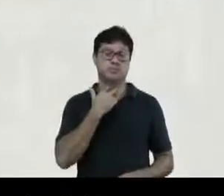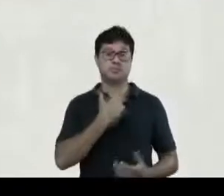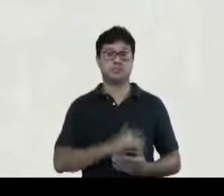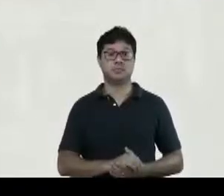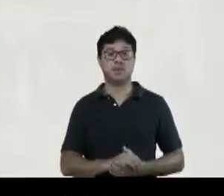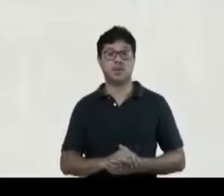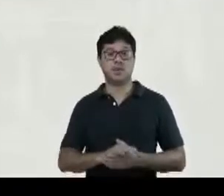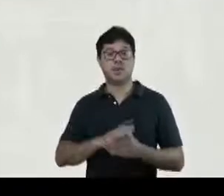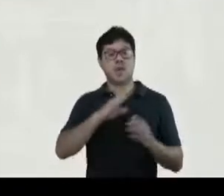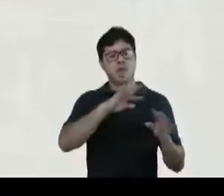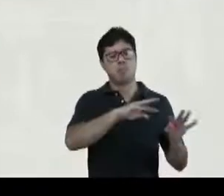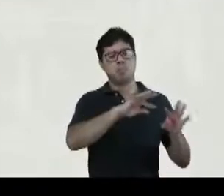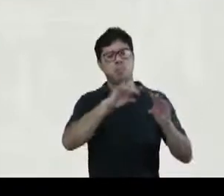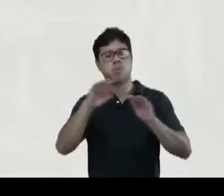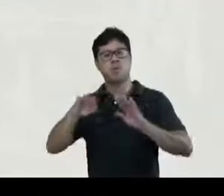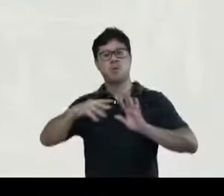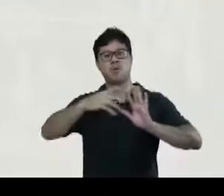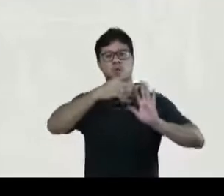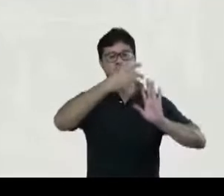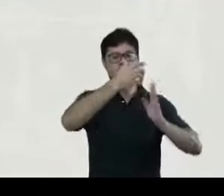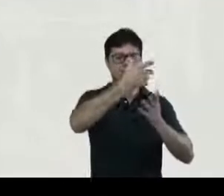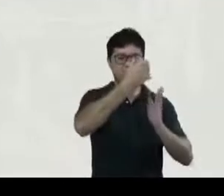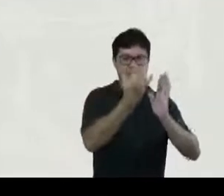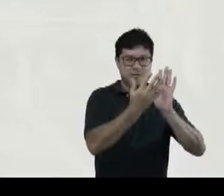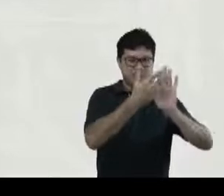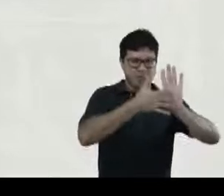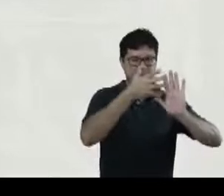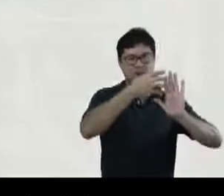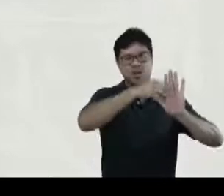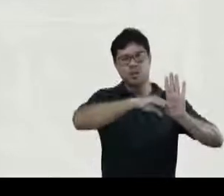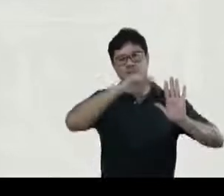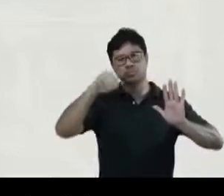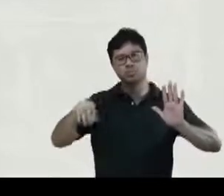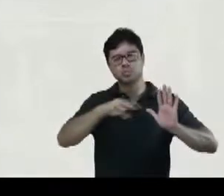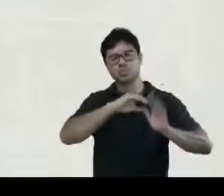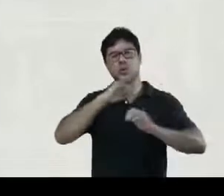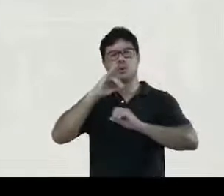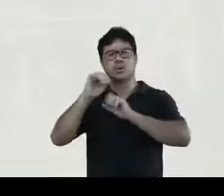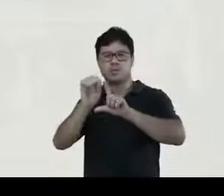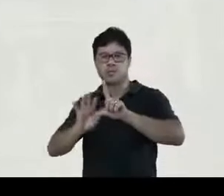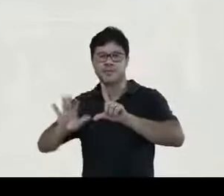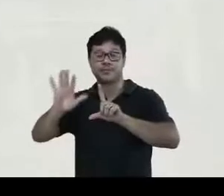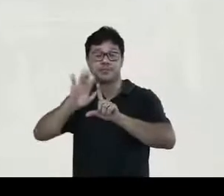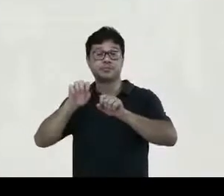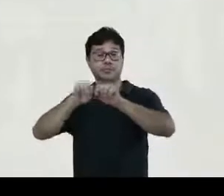Datenmigration ist Teil der konstanten Datenpflege.